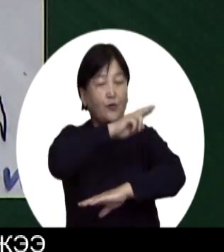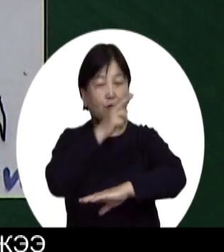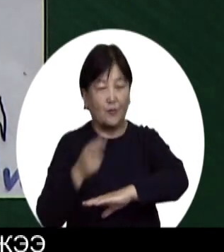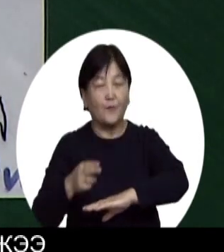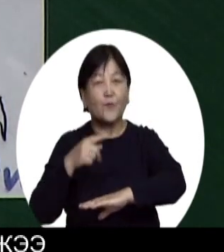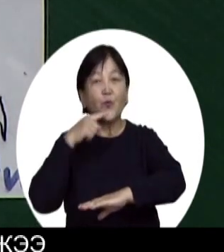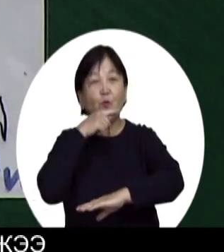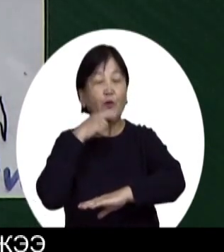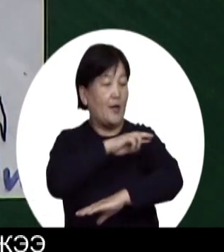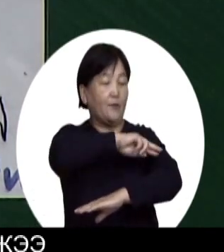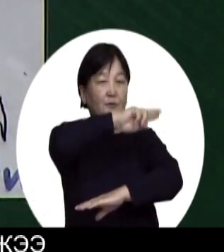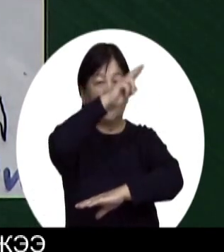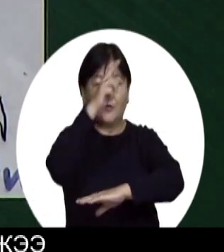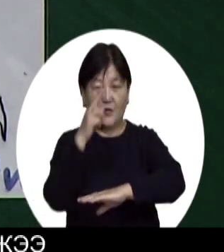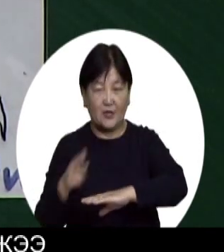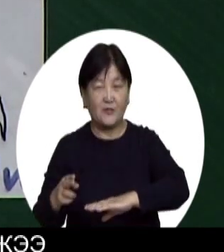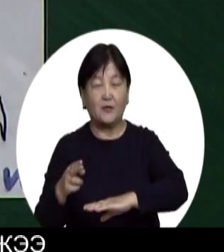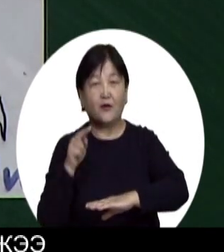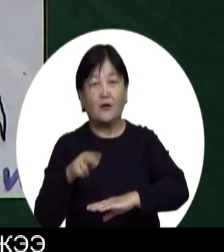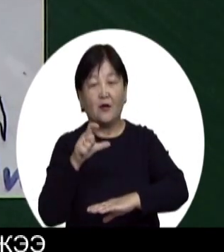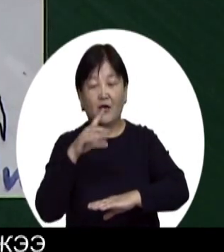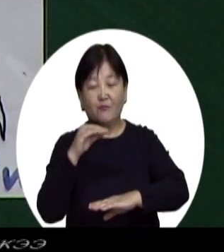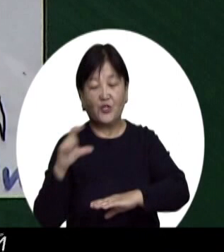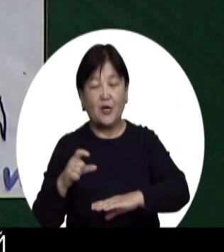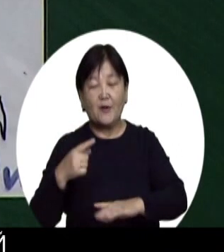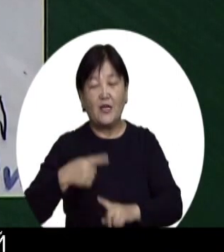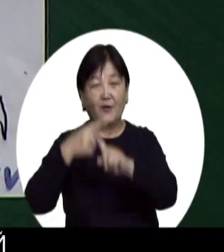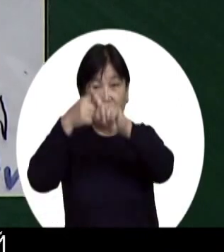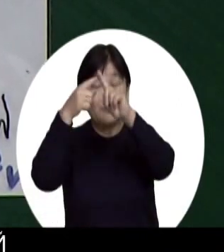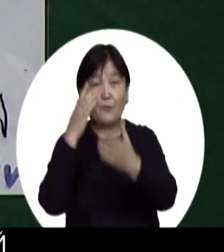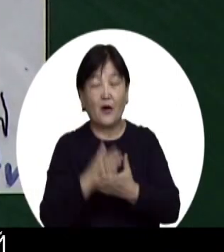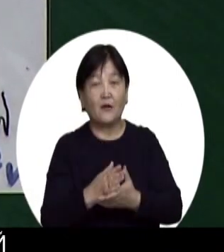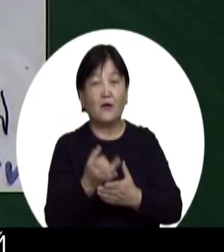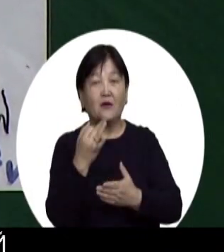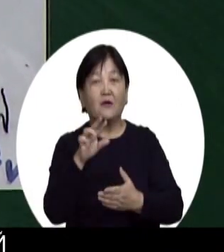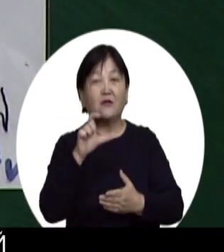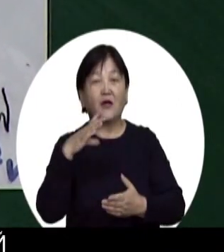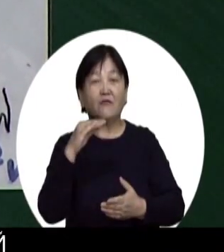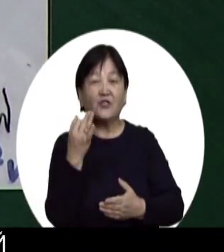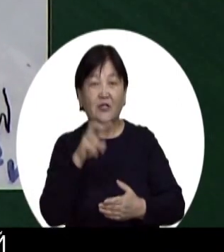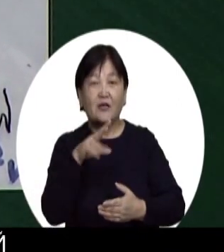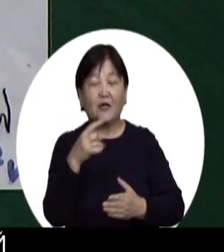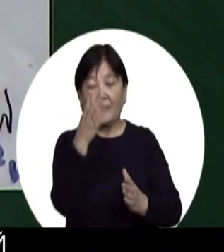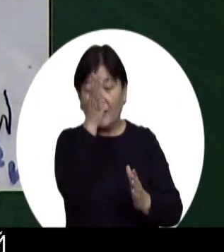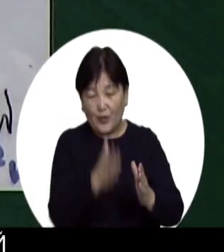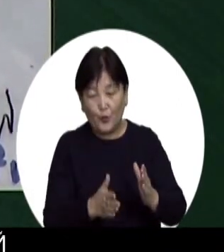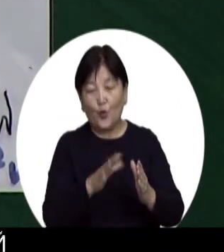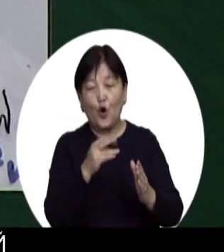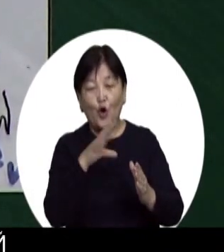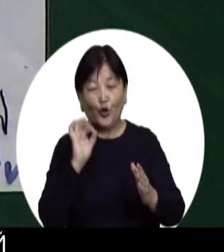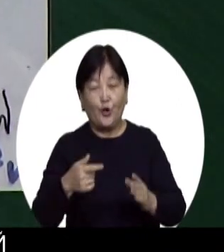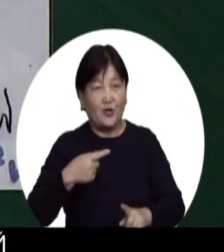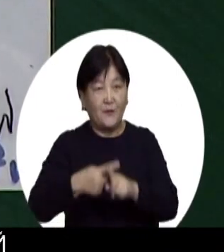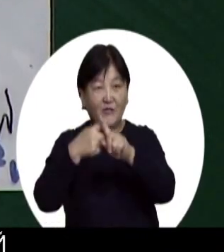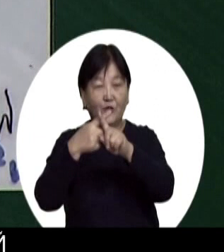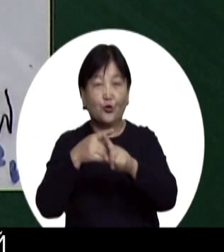итгэвчлийн энергийг давсан энергитэй жижиг хэсгийн тоо ч мөн адил ихсэн. Тэгэхээр итгэвчлийн энергийг давсан жижиг энергитэй жижиг